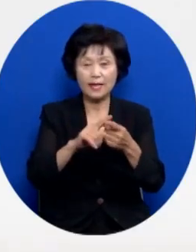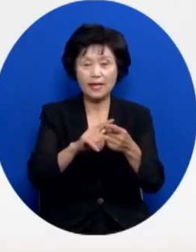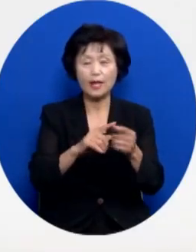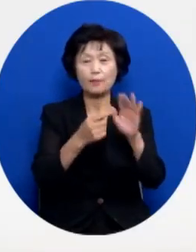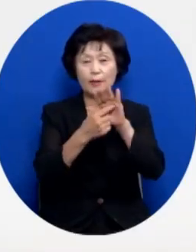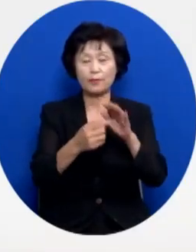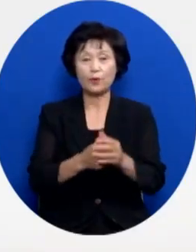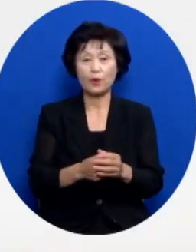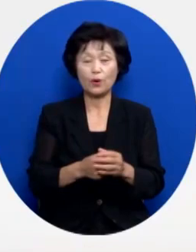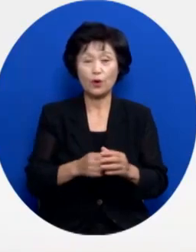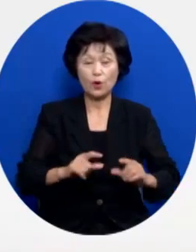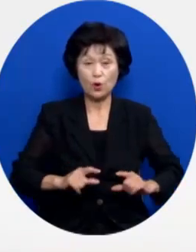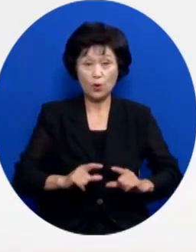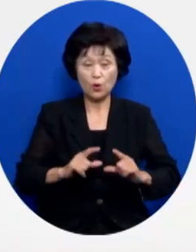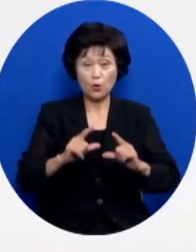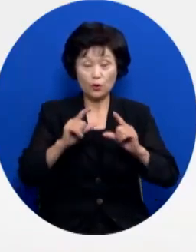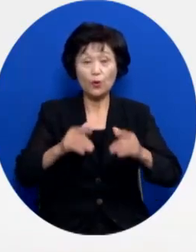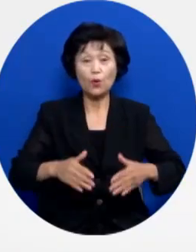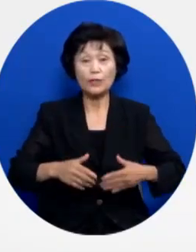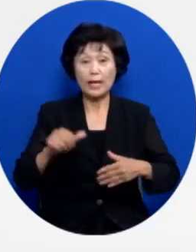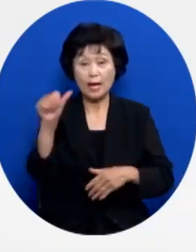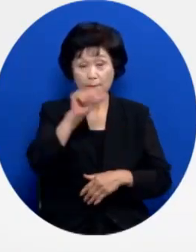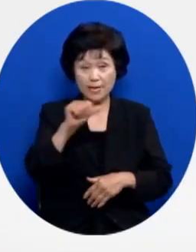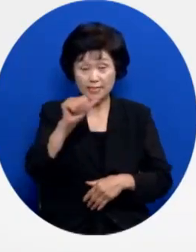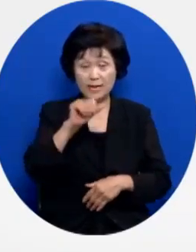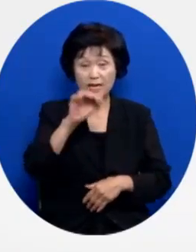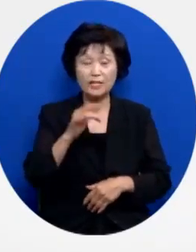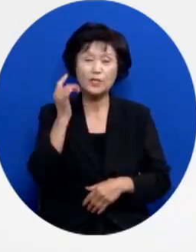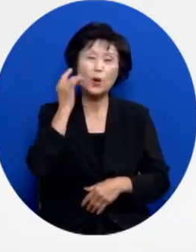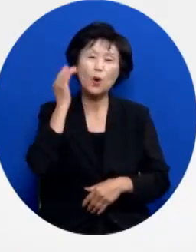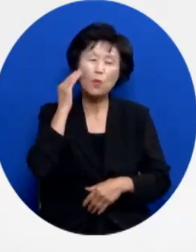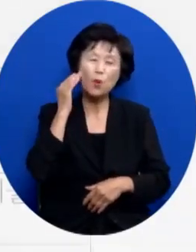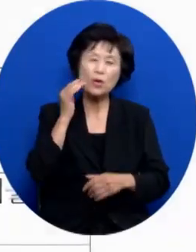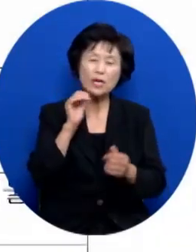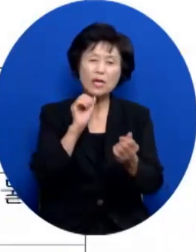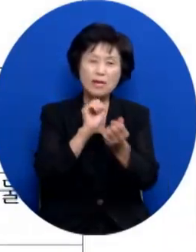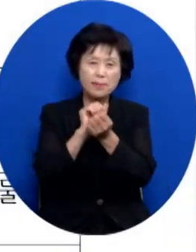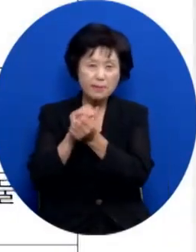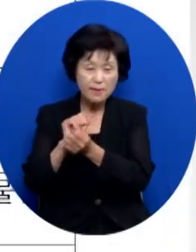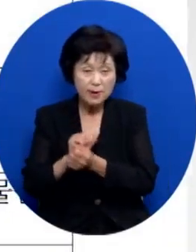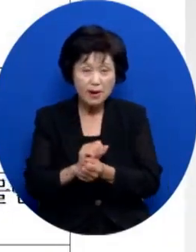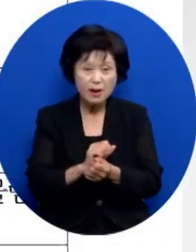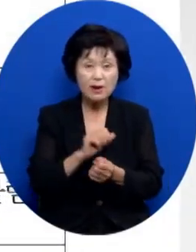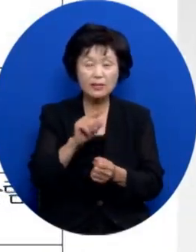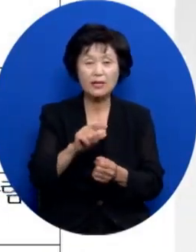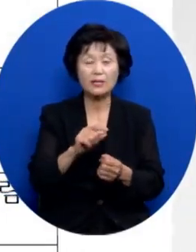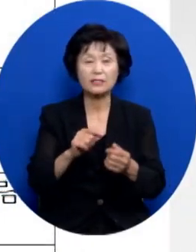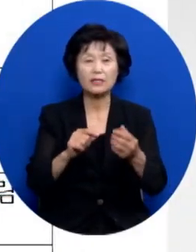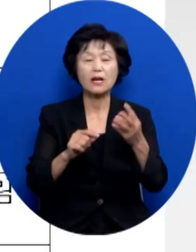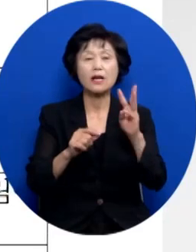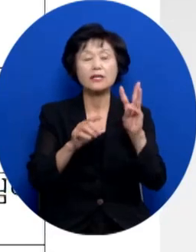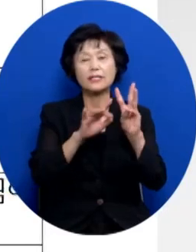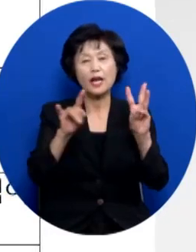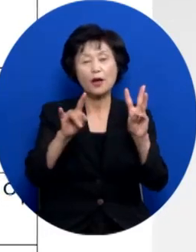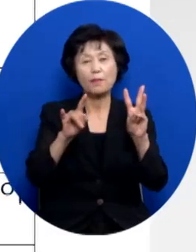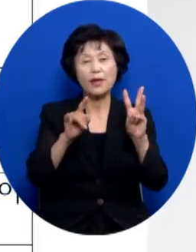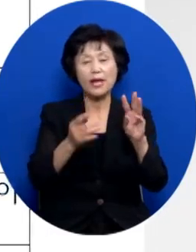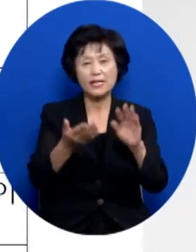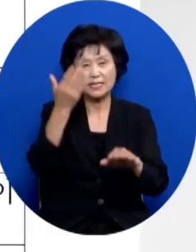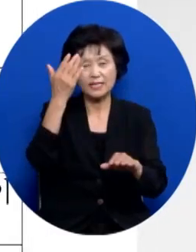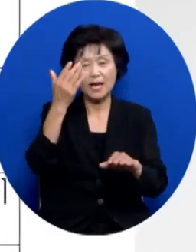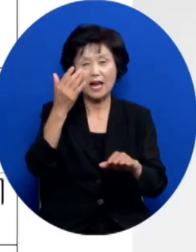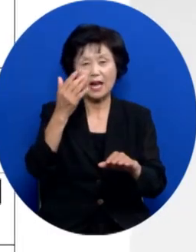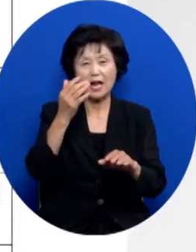질병청은 동남아 지역에서 모기 매개 감염병 발생이 늘어나면서 국내 유입 환자가 지난해보다 3배 넘게 늘어났다며 주의를